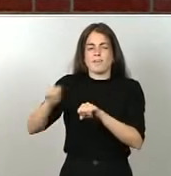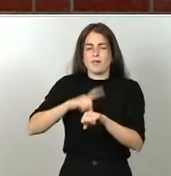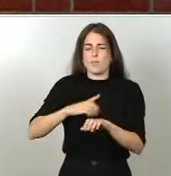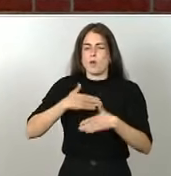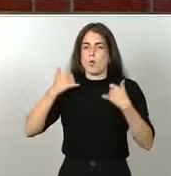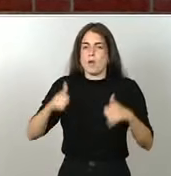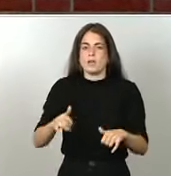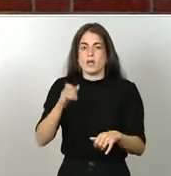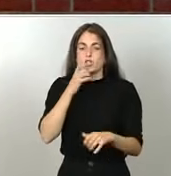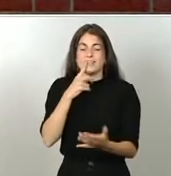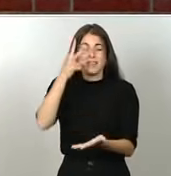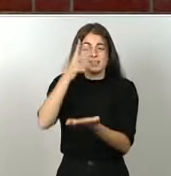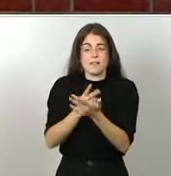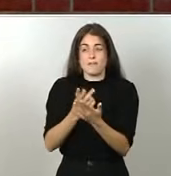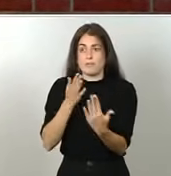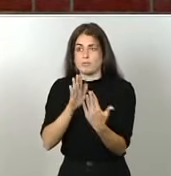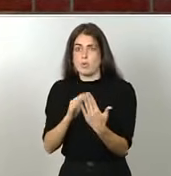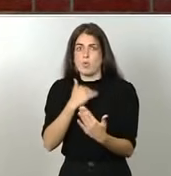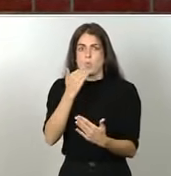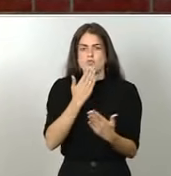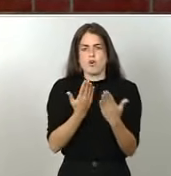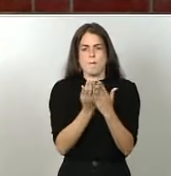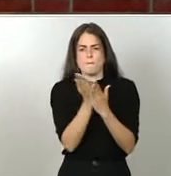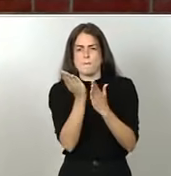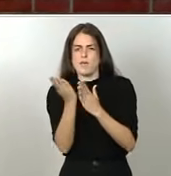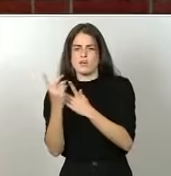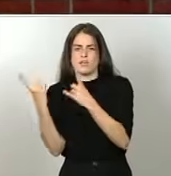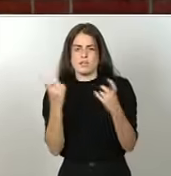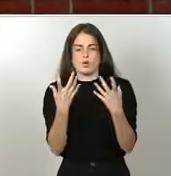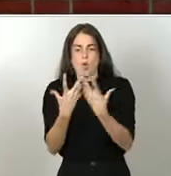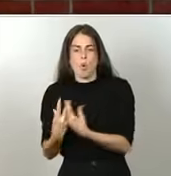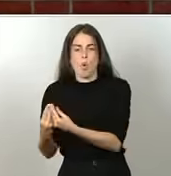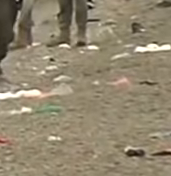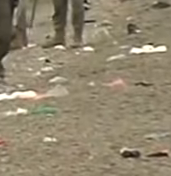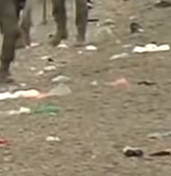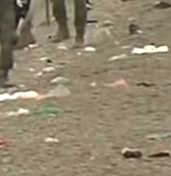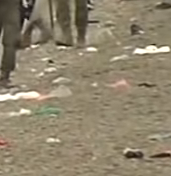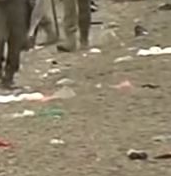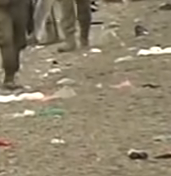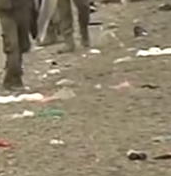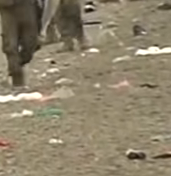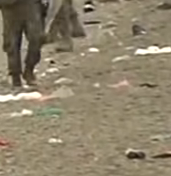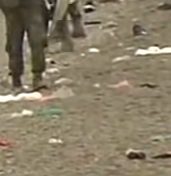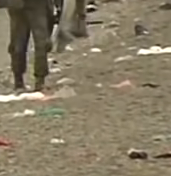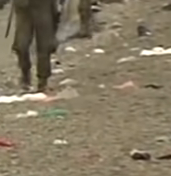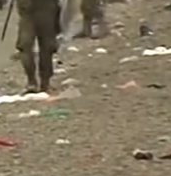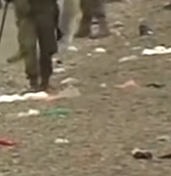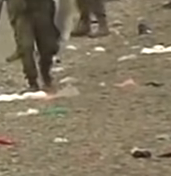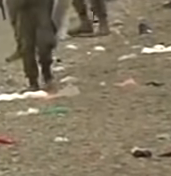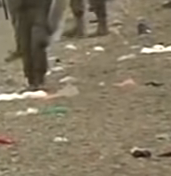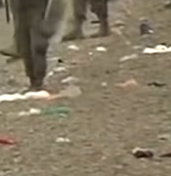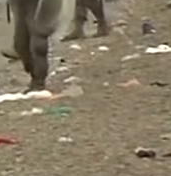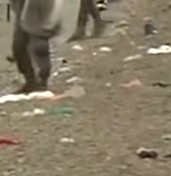всеми имеющимися средствами совместно с нашими европейскими партнерами гуманитарный кризис стал следствием